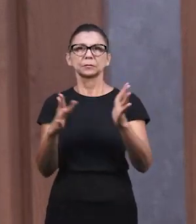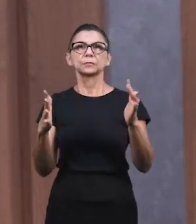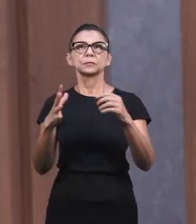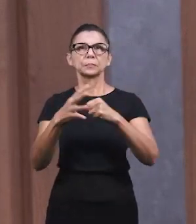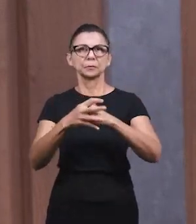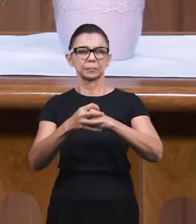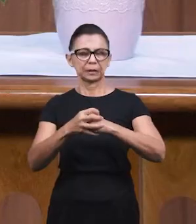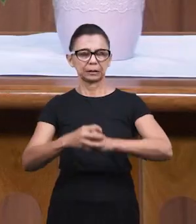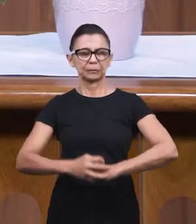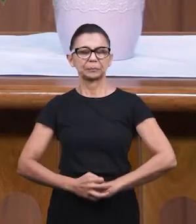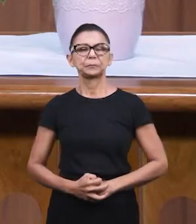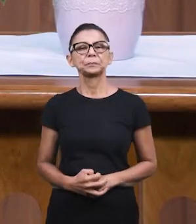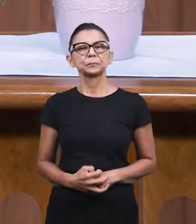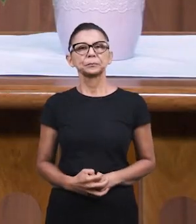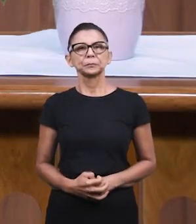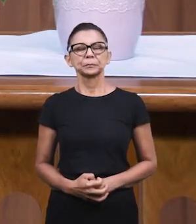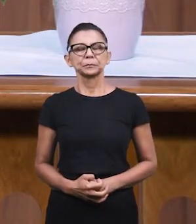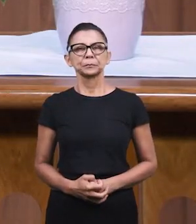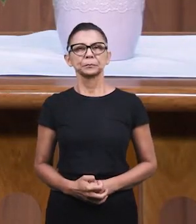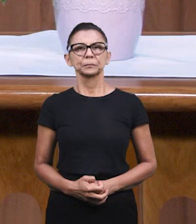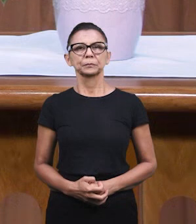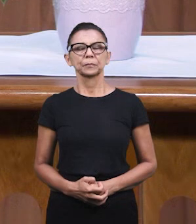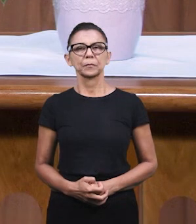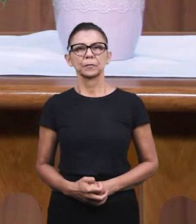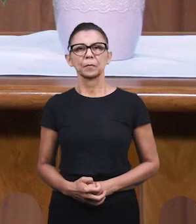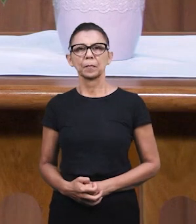Иисуса. Аминь. Слава Иисусу!